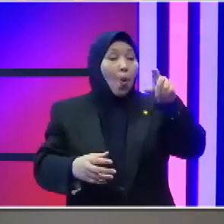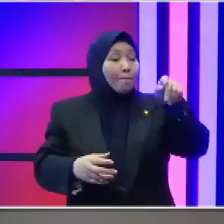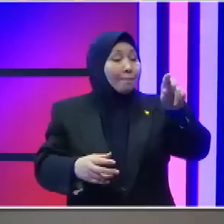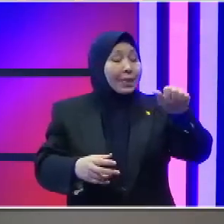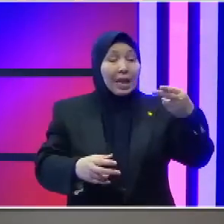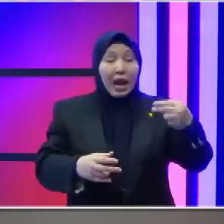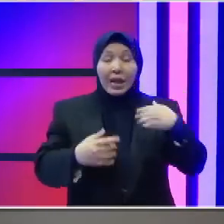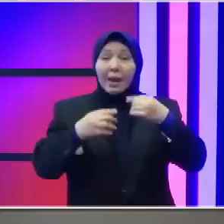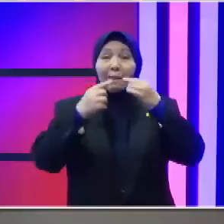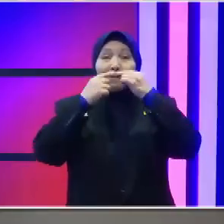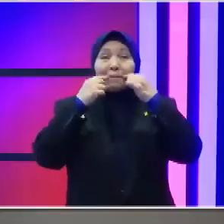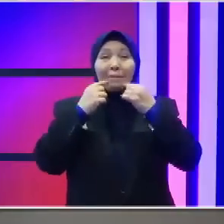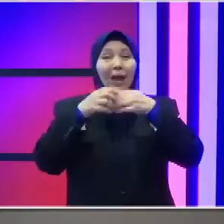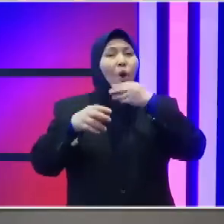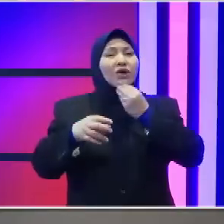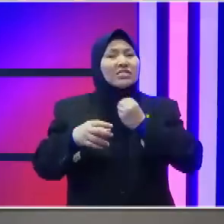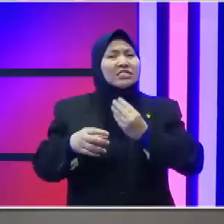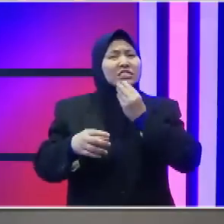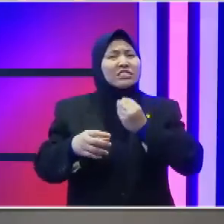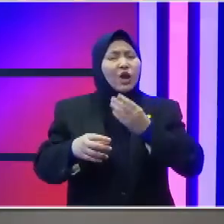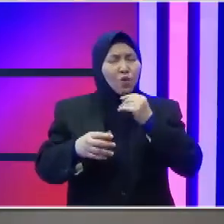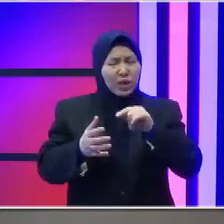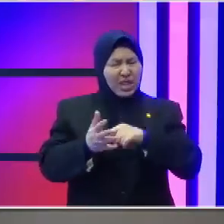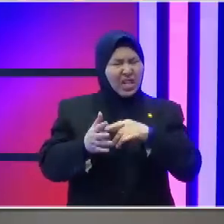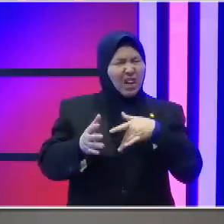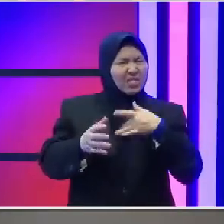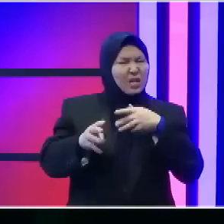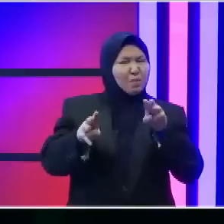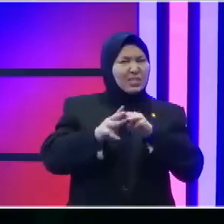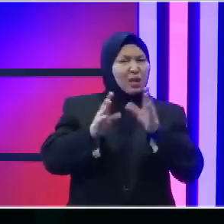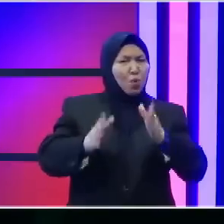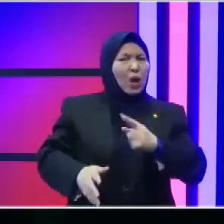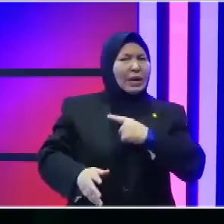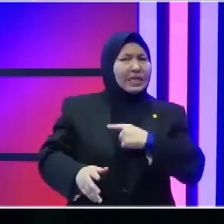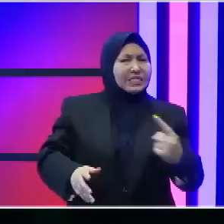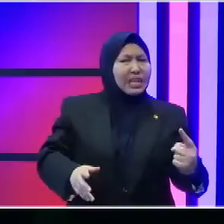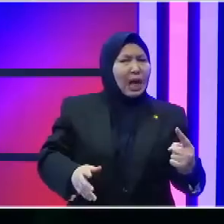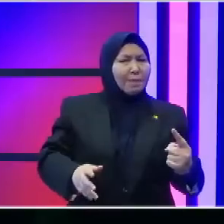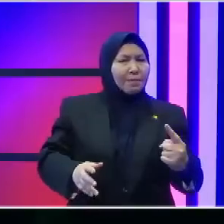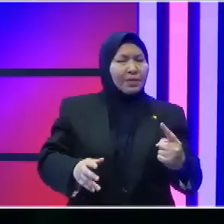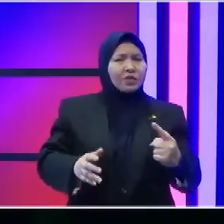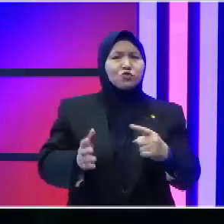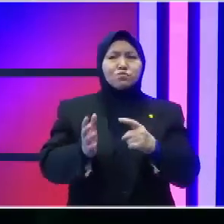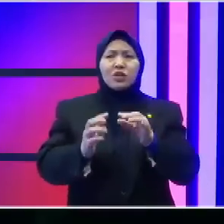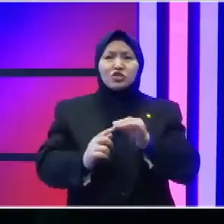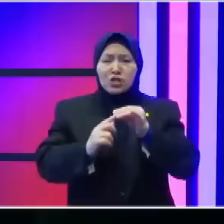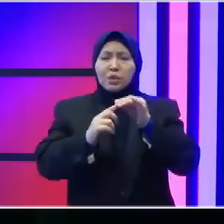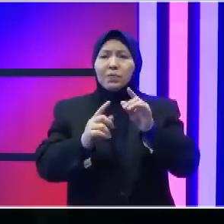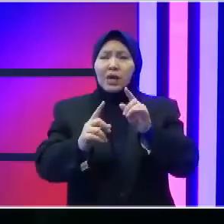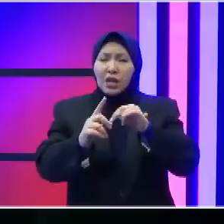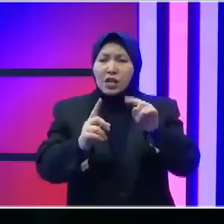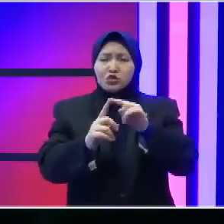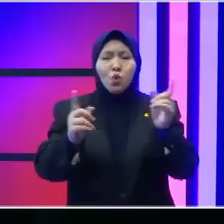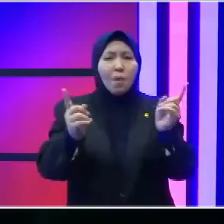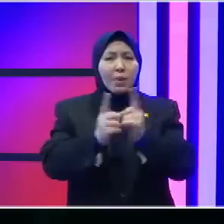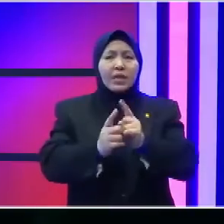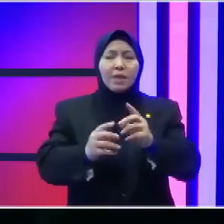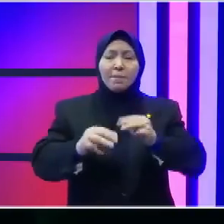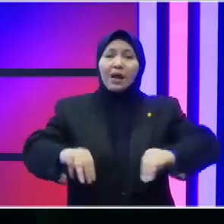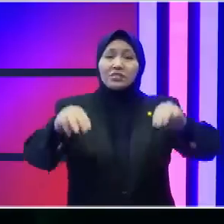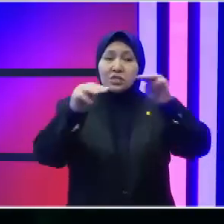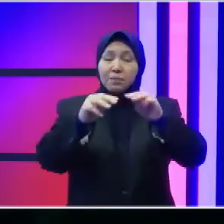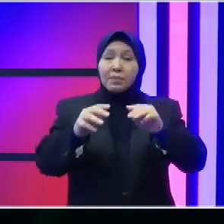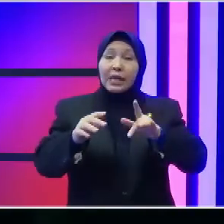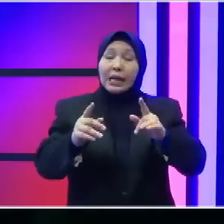ada misai janggut ke ataupun ini, rasa macam orang Islam ni, terutama kalau jumpa kat masjid lah, Ustaz, ya. Lama tak jumpa, bila jumpa saja